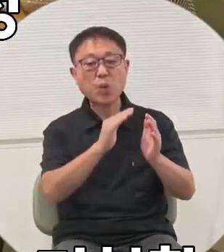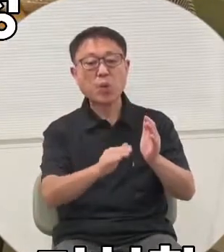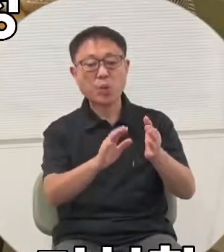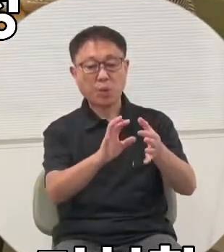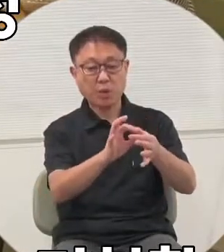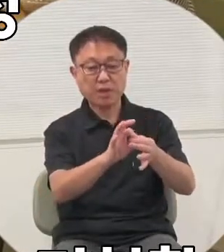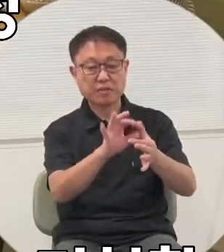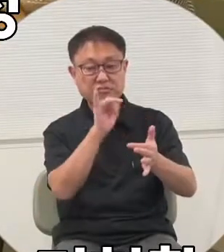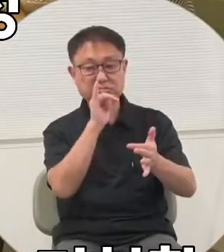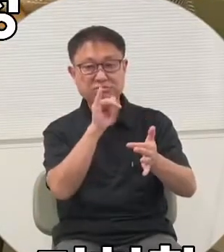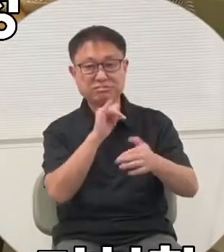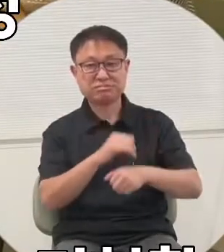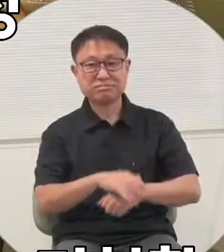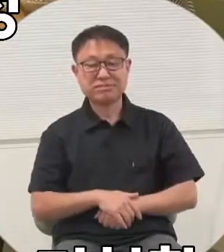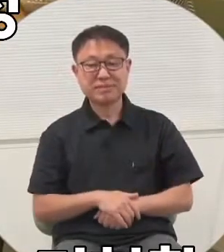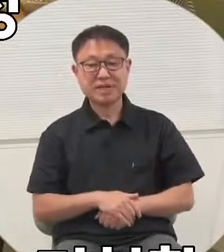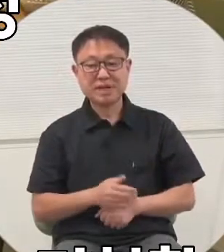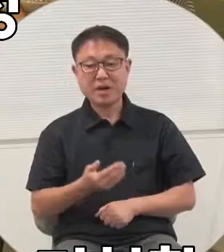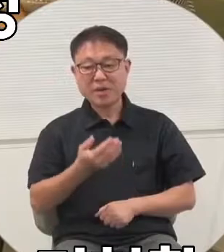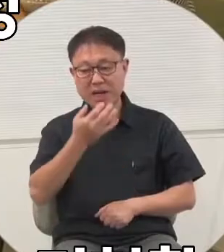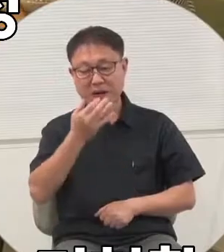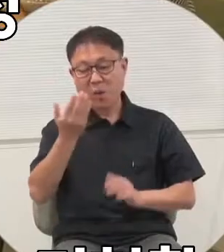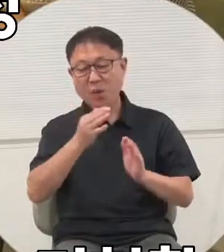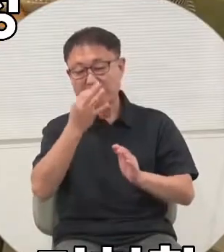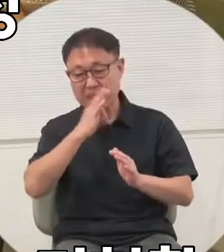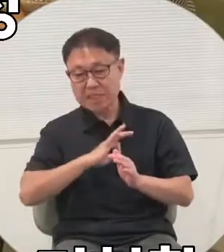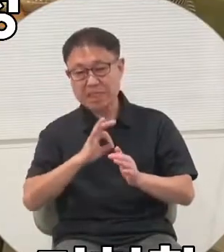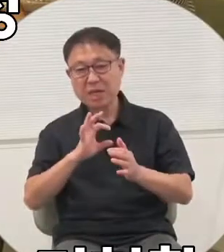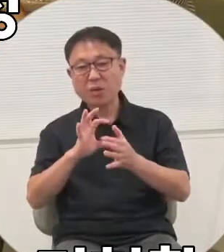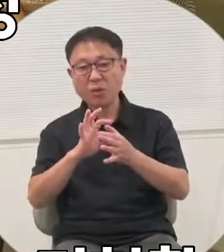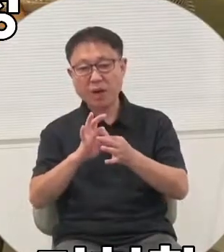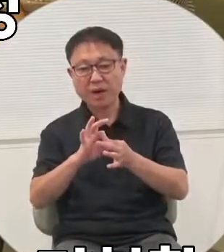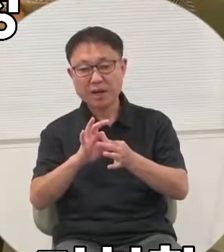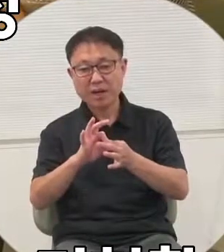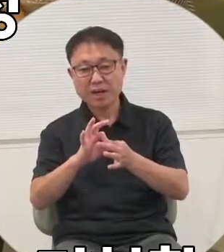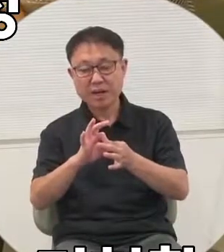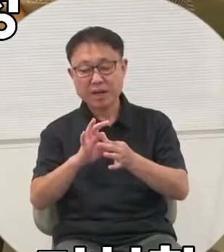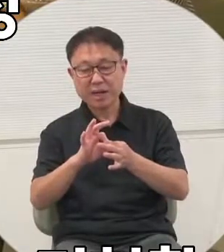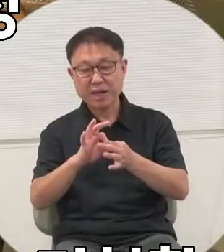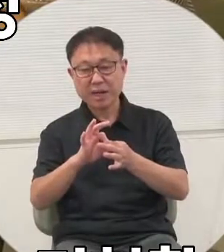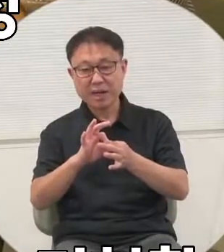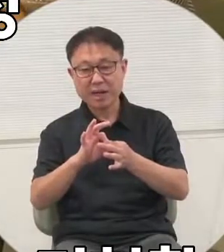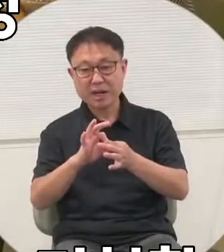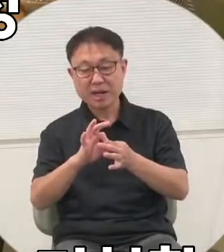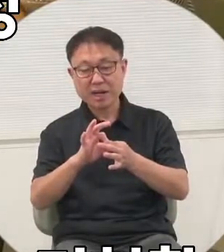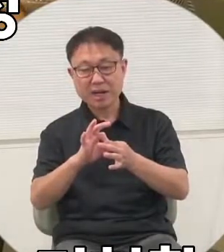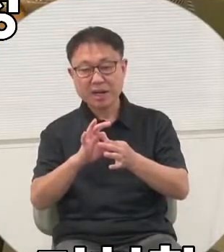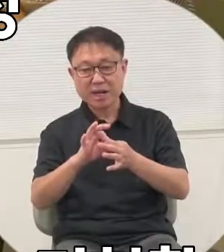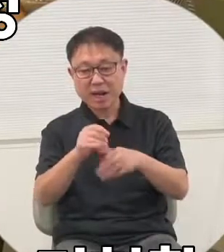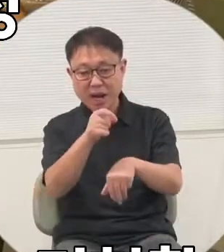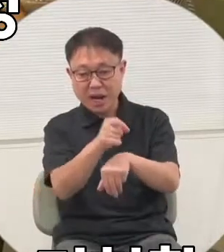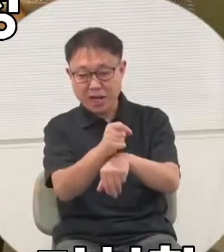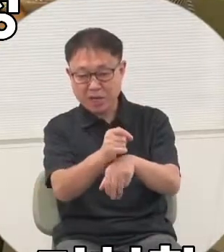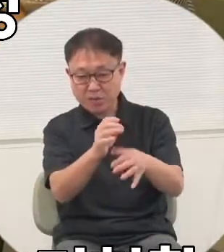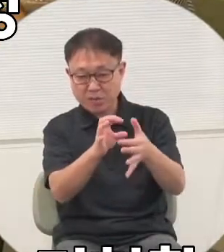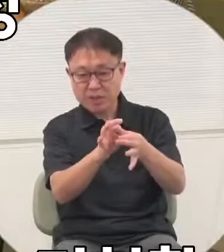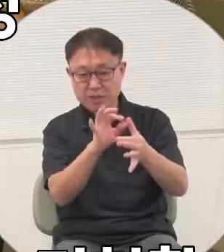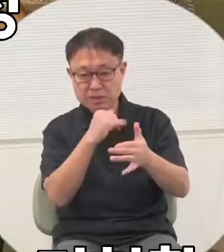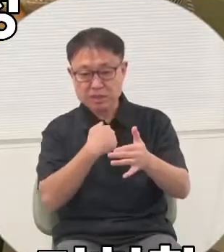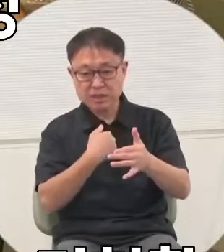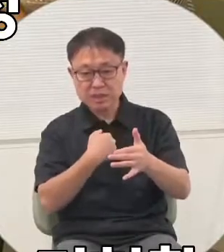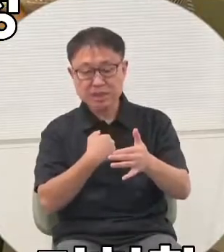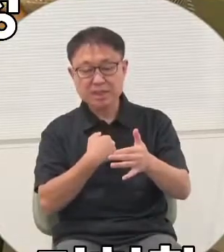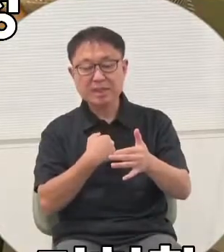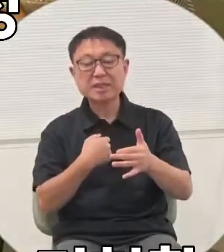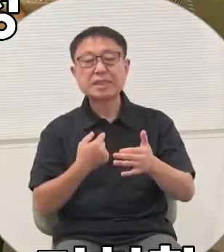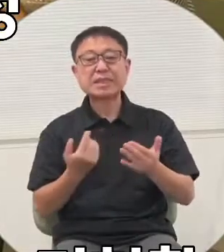활동하고도 연결돼 있고 공익적인 그 행정의 제도화에 있어서의 생활이다 보니까 자기가 하는